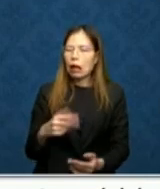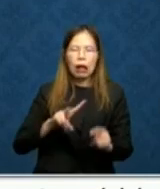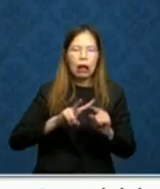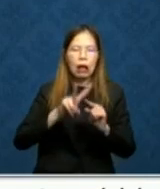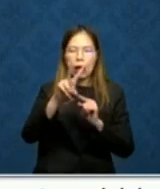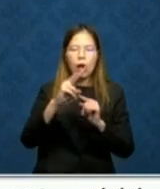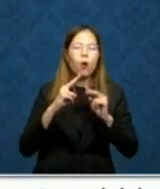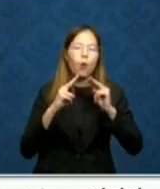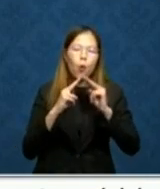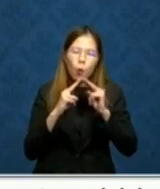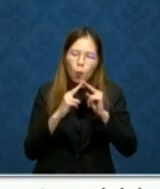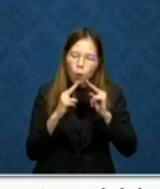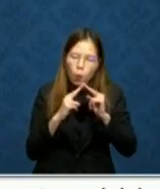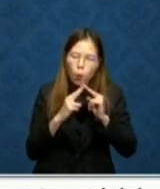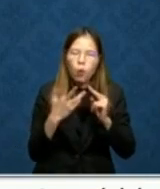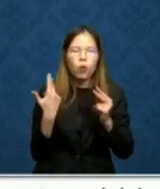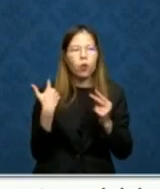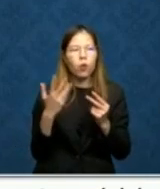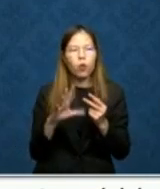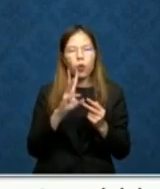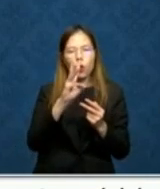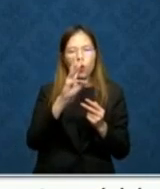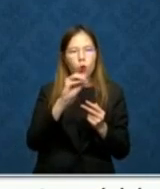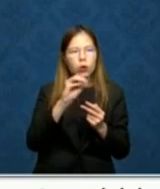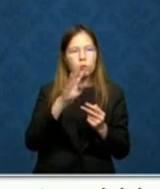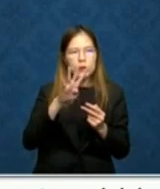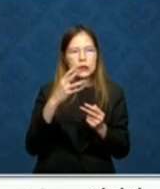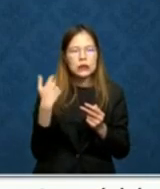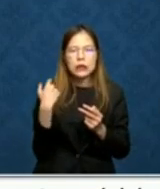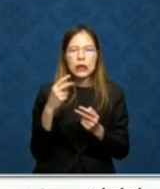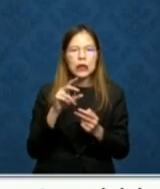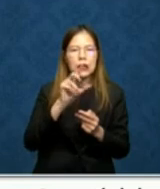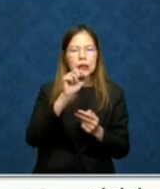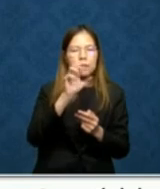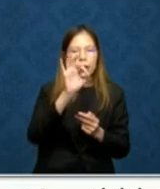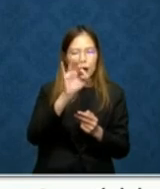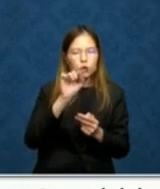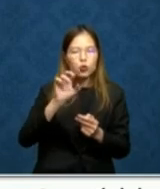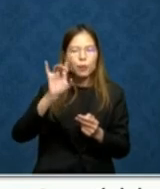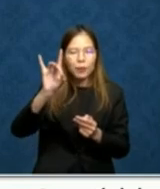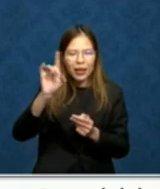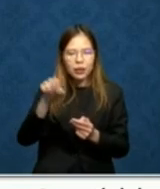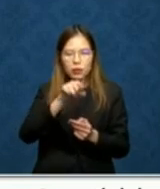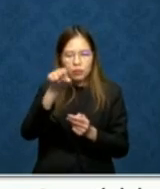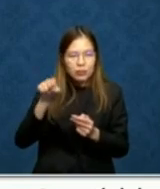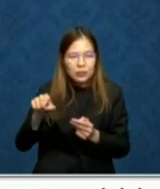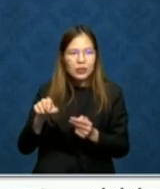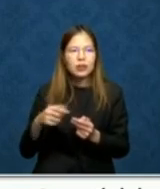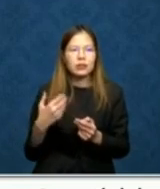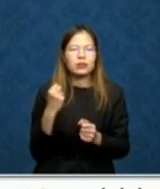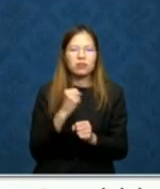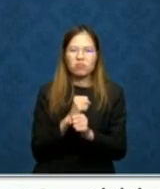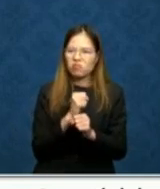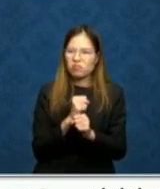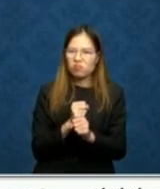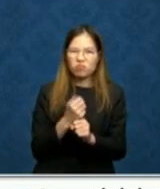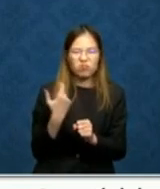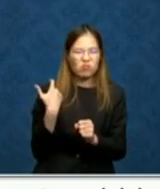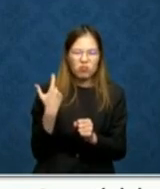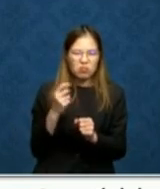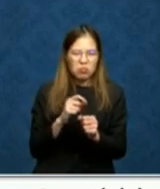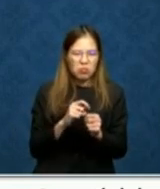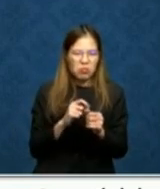น64ข่าวคิดเป็นร้อยละ 29.8 และข่าวที่3ค่ะข่าวการทำอนาจารนะคะจ